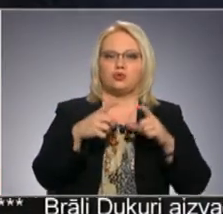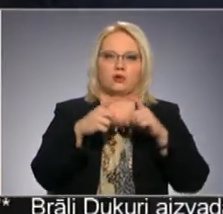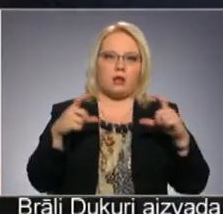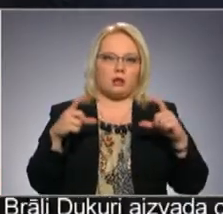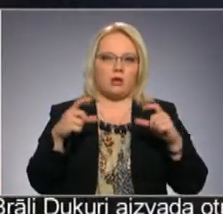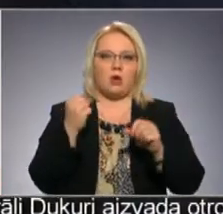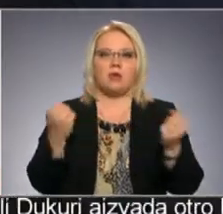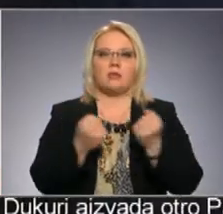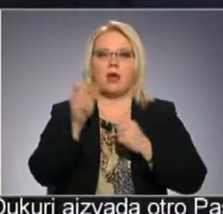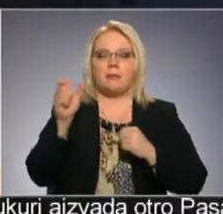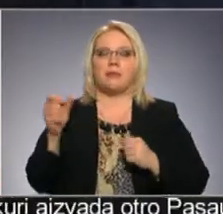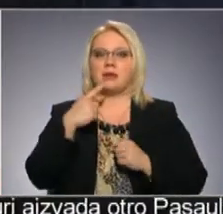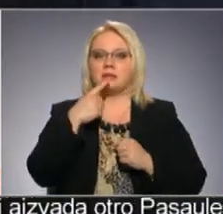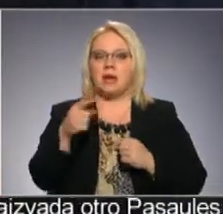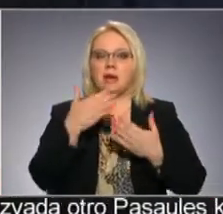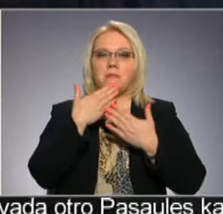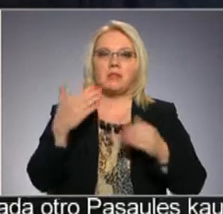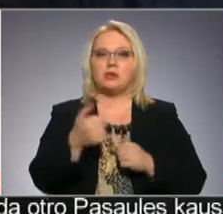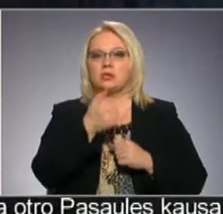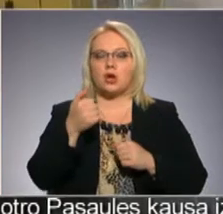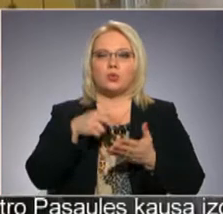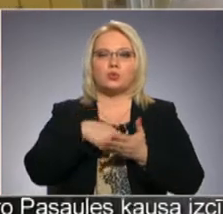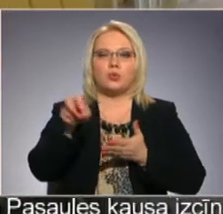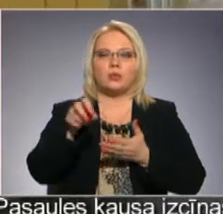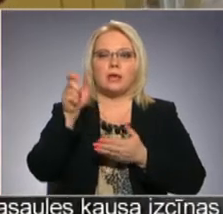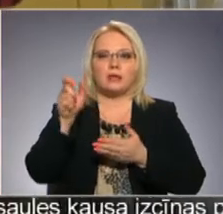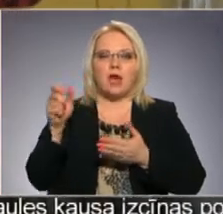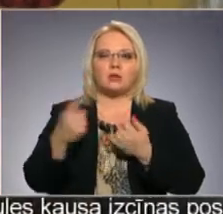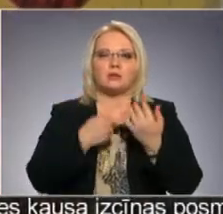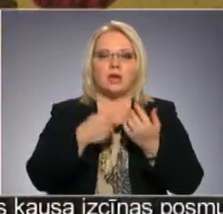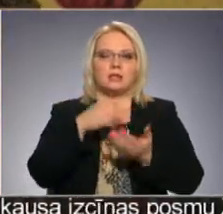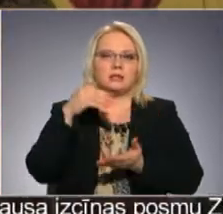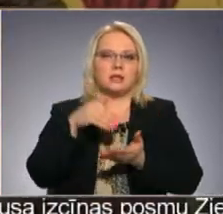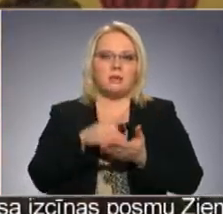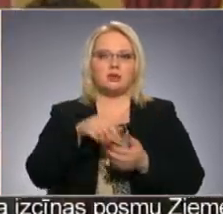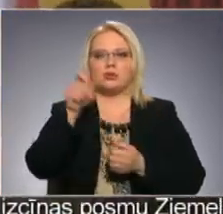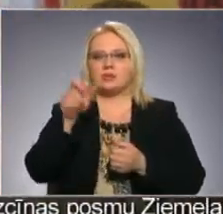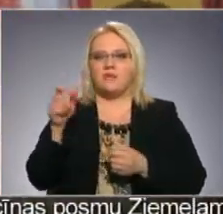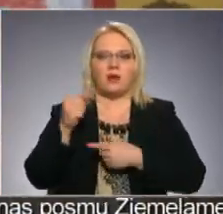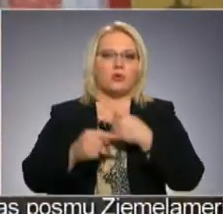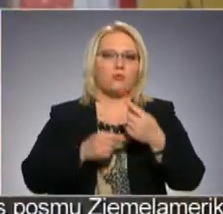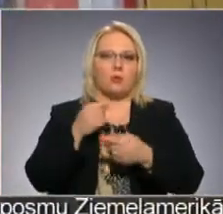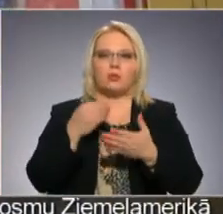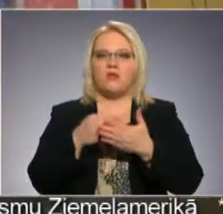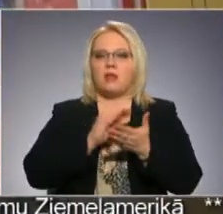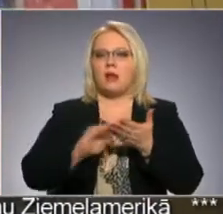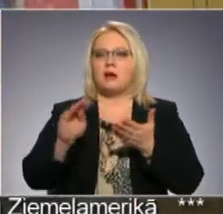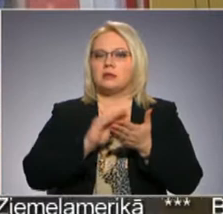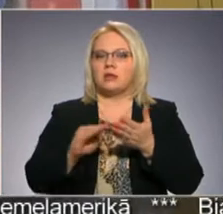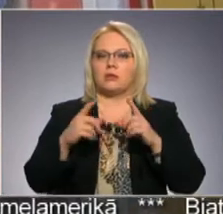kartiņu. Darbinieki lēš, ka pēdējos gados sūtītāju skaits ir nostabilizējies, un cilvēki joprojām novērtē